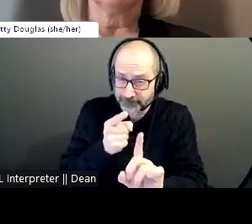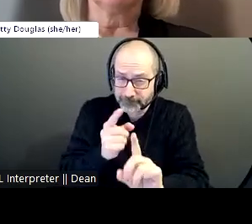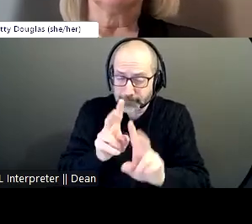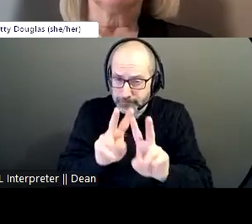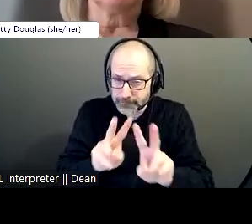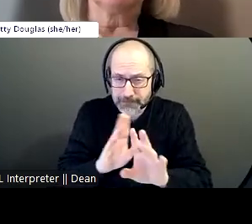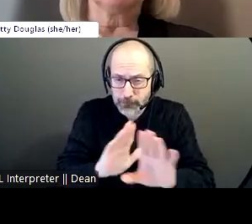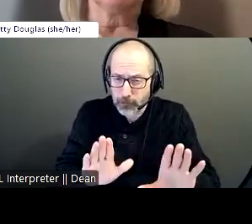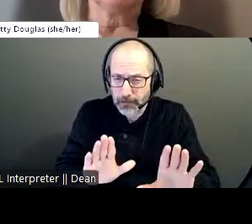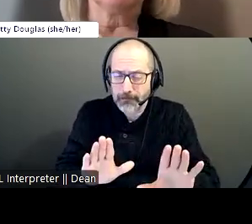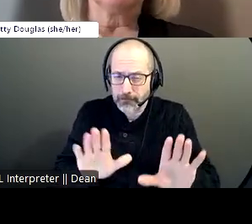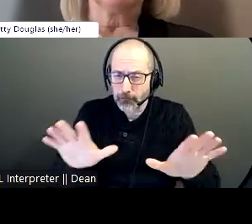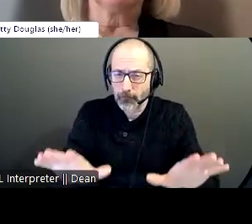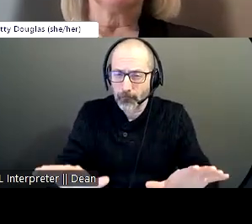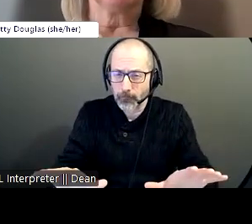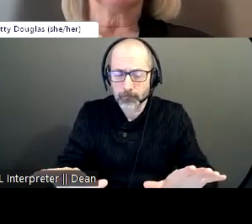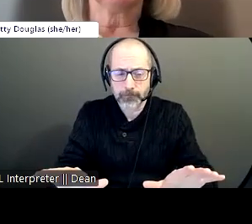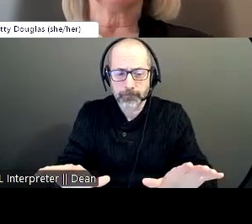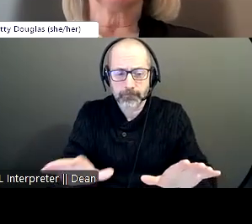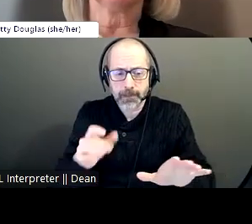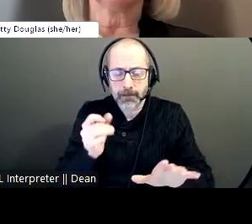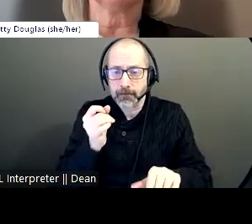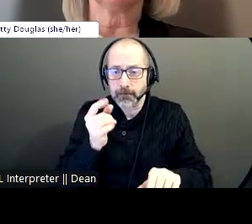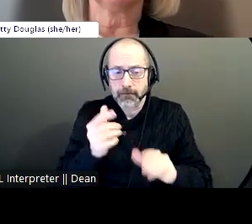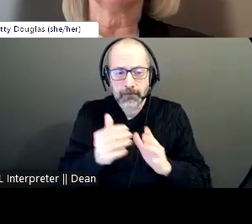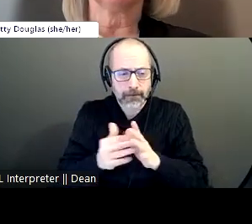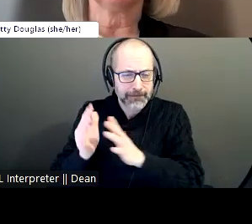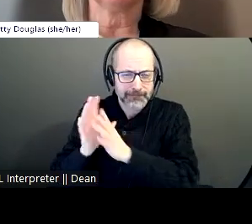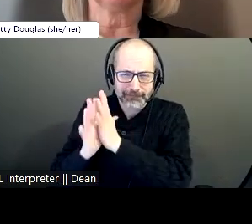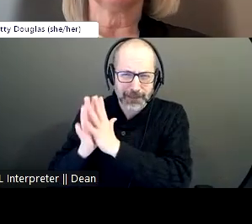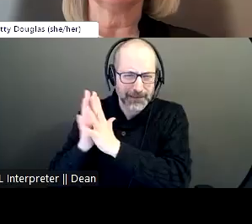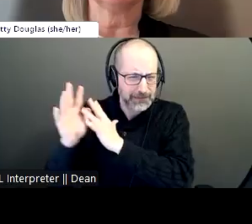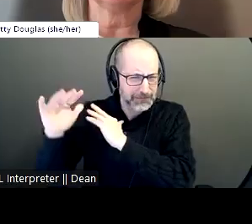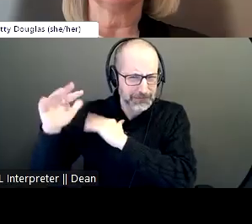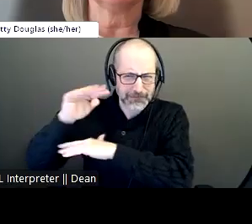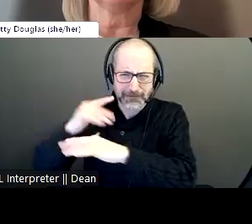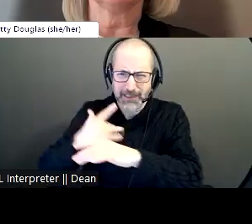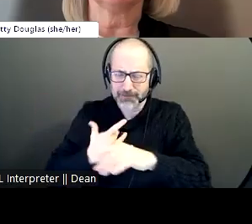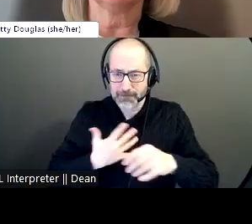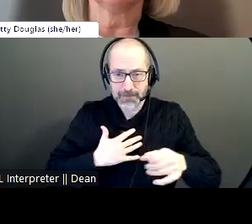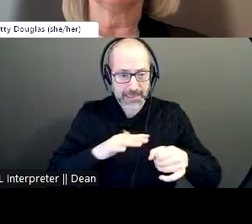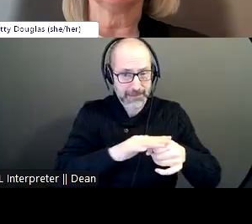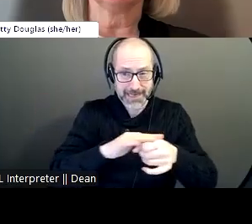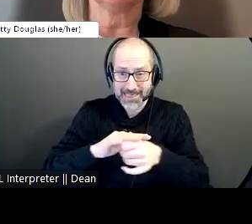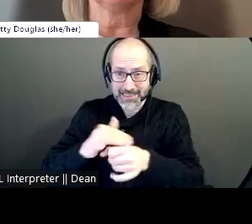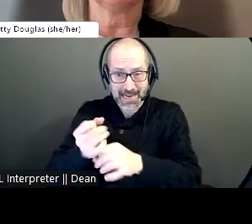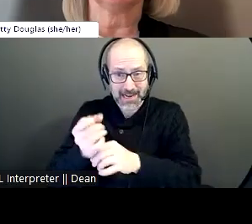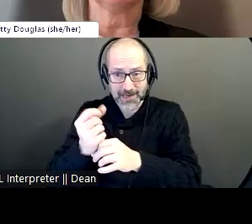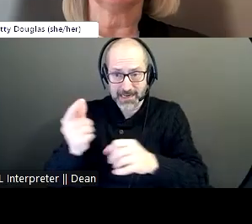avoir donc un peu de But paix again, et de it's like tranquillité. I'm losing my Mais encore une habitat fois, je in vous my dis, space je every perds year. mon